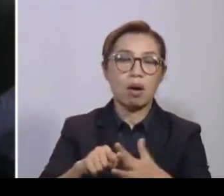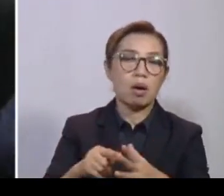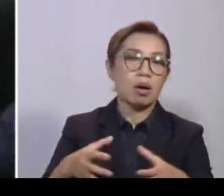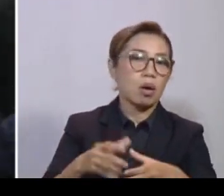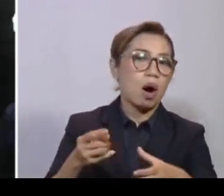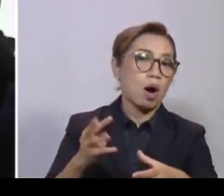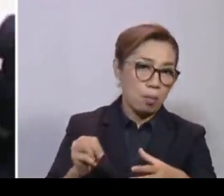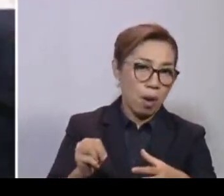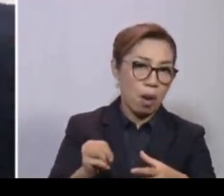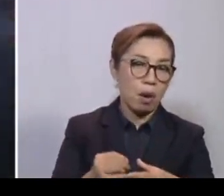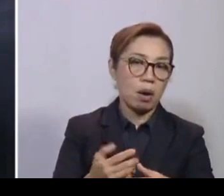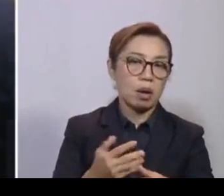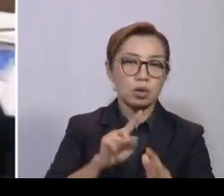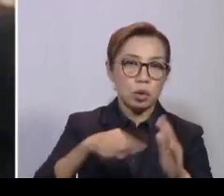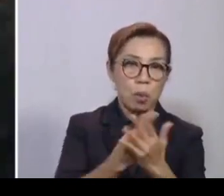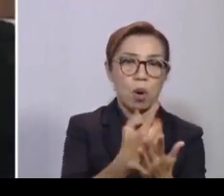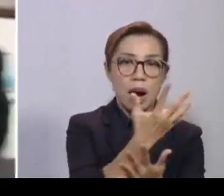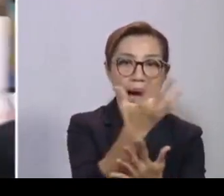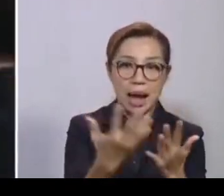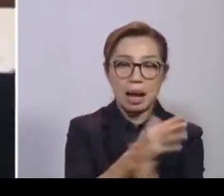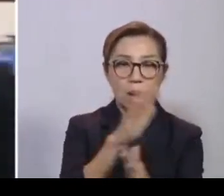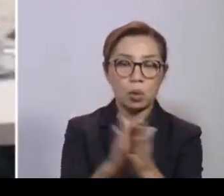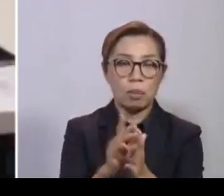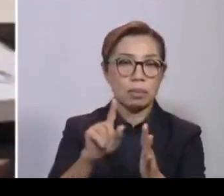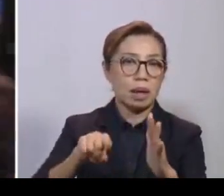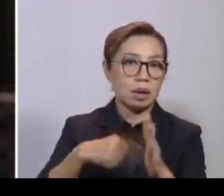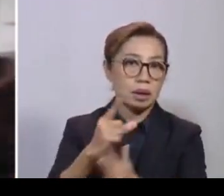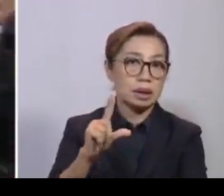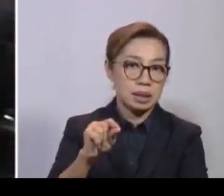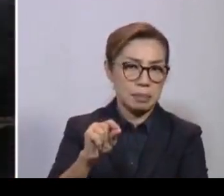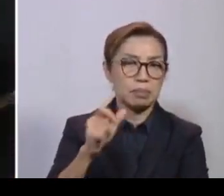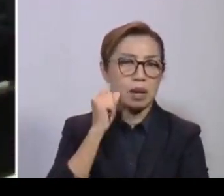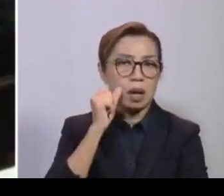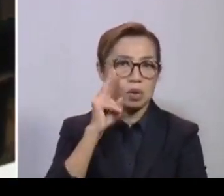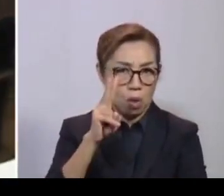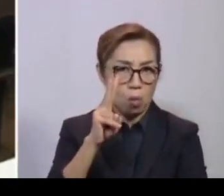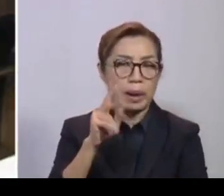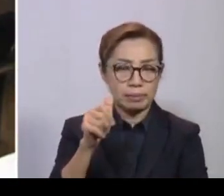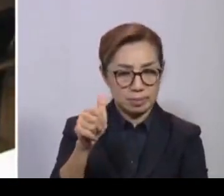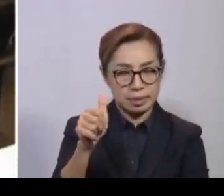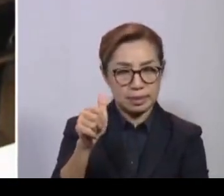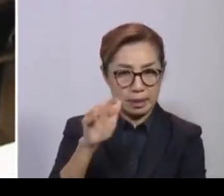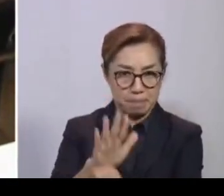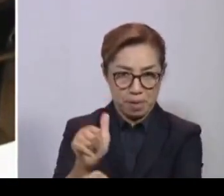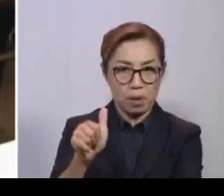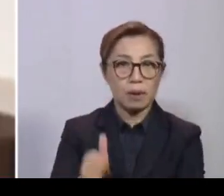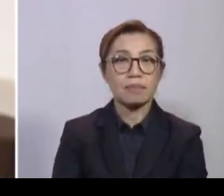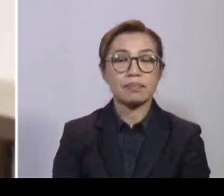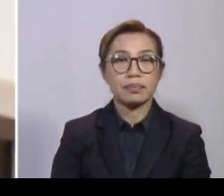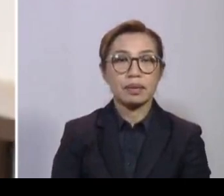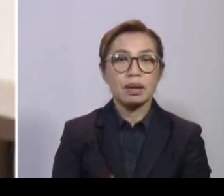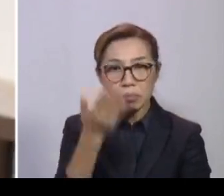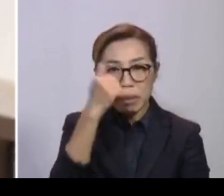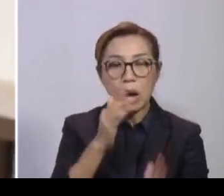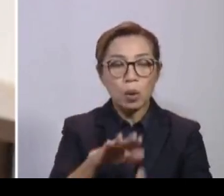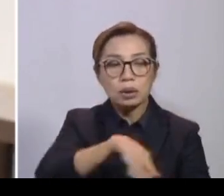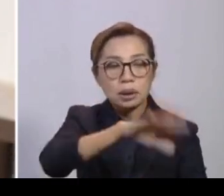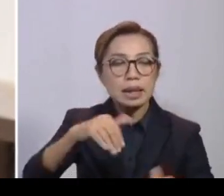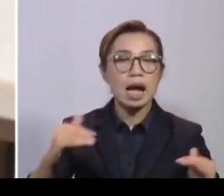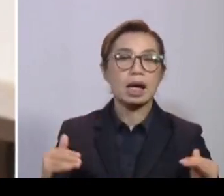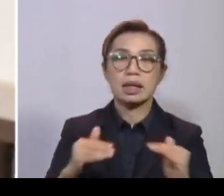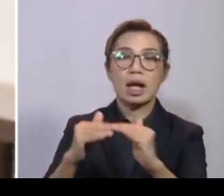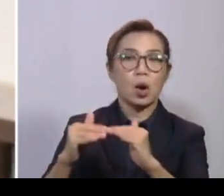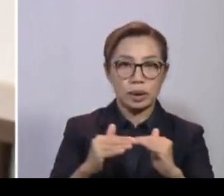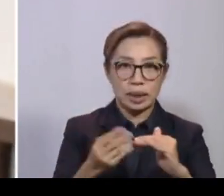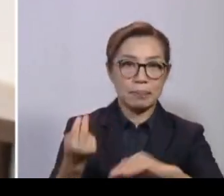ก็เป็น 20ชั่วโมงดังนั้นถ้าตามเวลานี้ 2วันเนี่ยน่าจะเสร็จนะคะวันเดียวอาจจะสั้นไปเพื่อความเป็นธรรมแล้วก็เสมอภาครัฐบาล